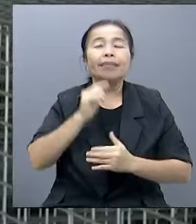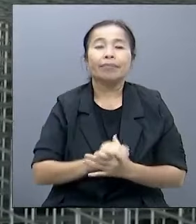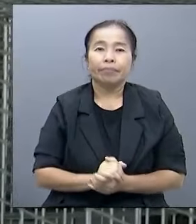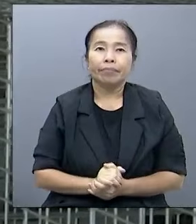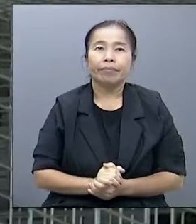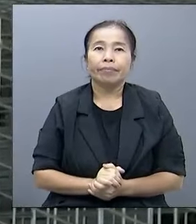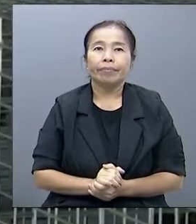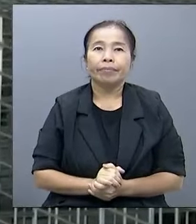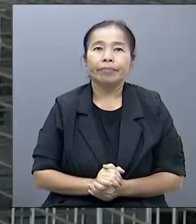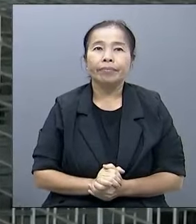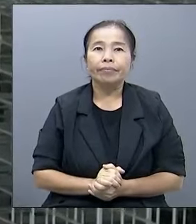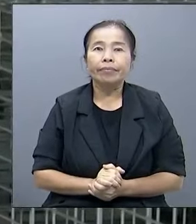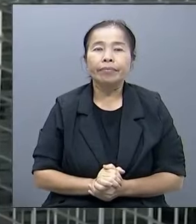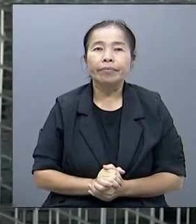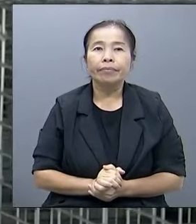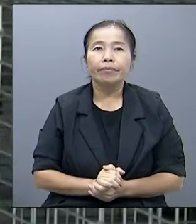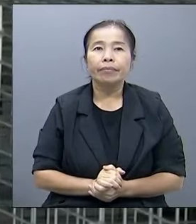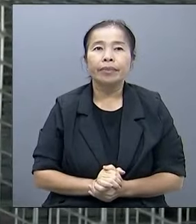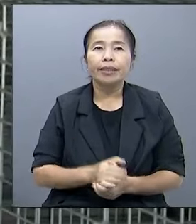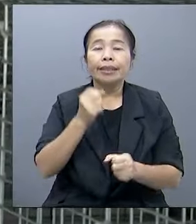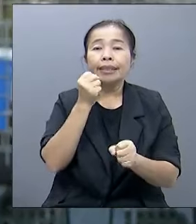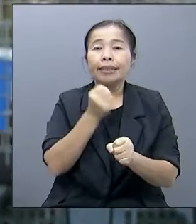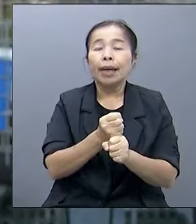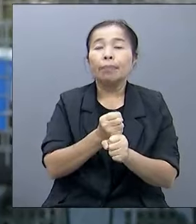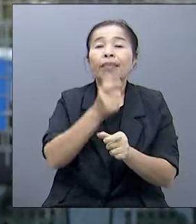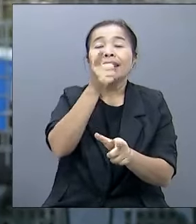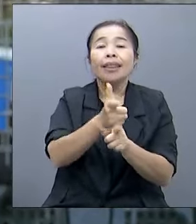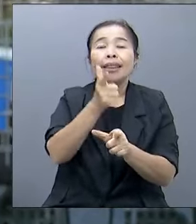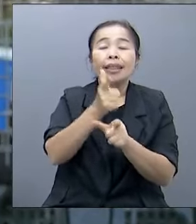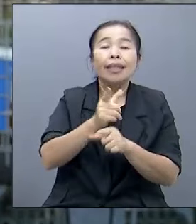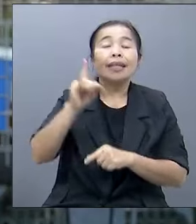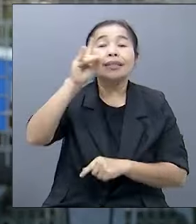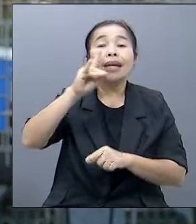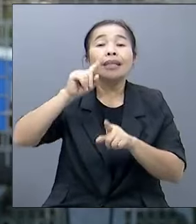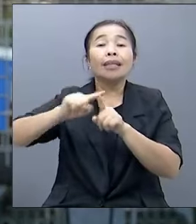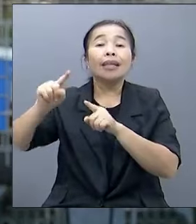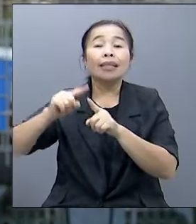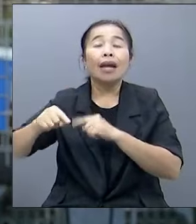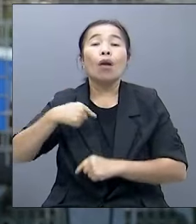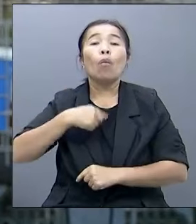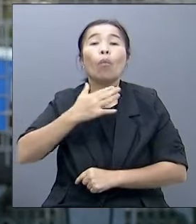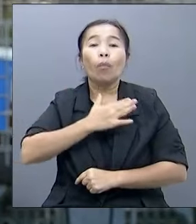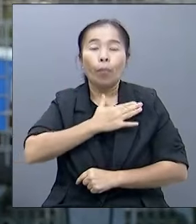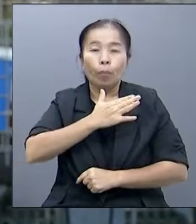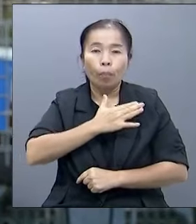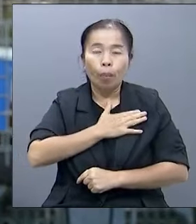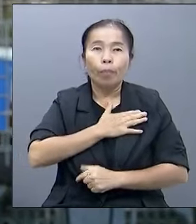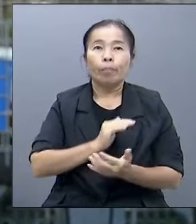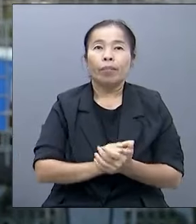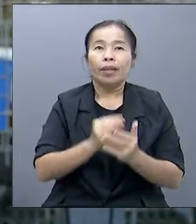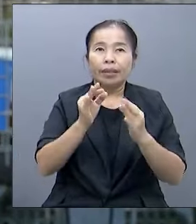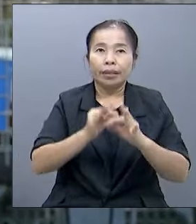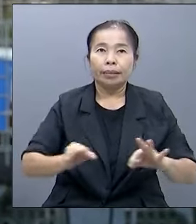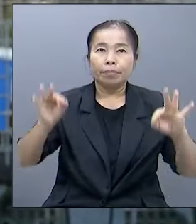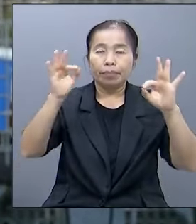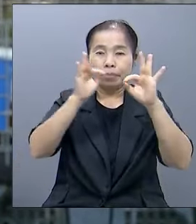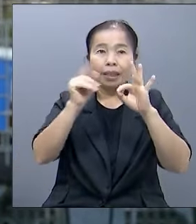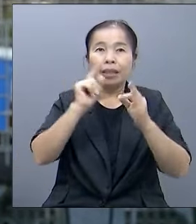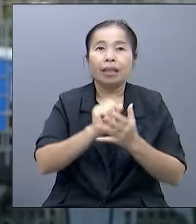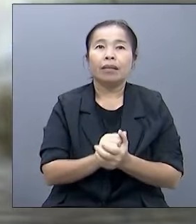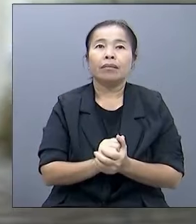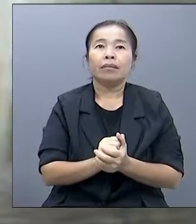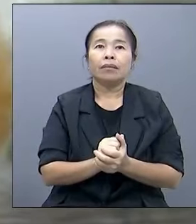อาชีพทำฟาร์มปศุสัตว์นะครับตรงนี้ก็เรื่องการให้อาชีพเราก็คือเขาให้อาชีพเราแ